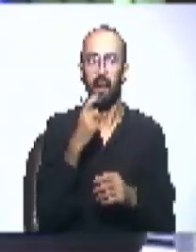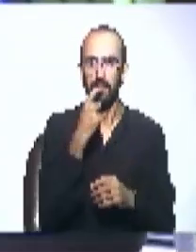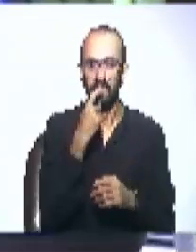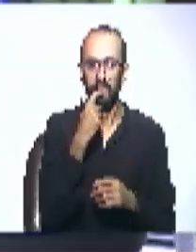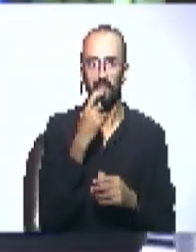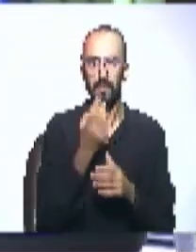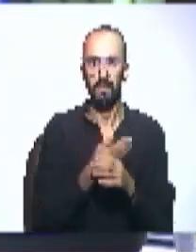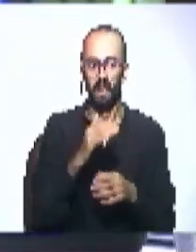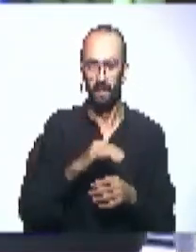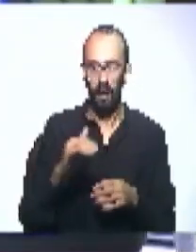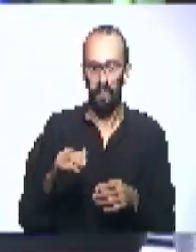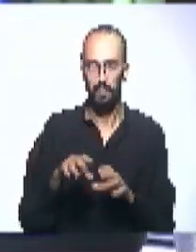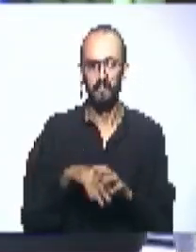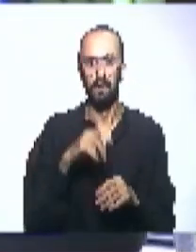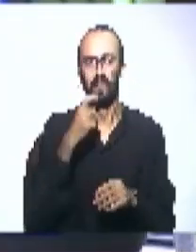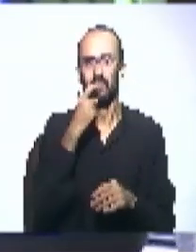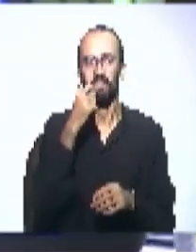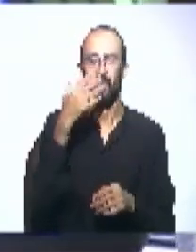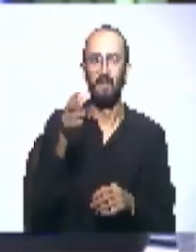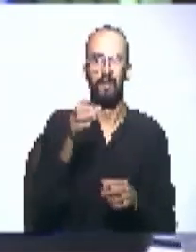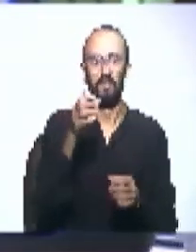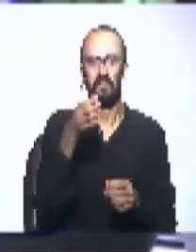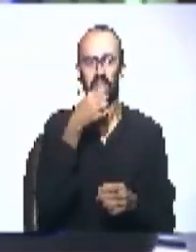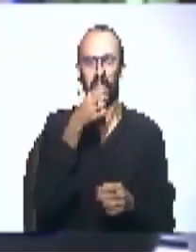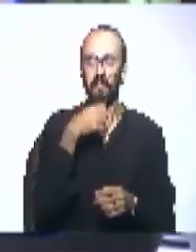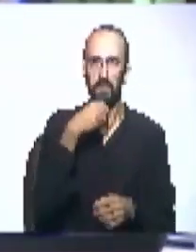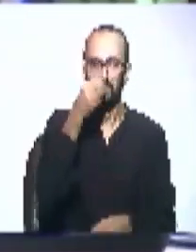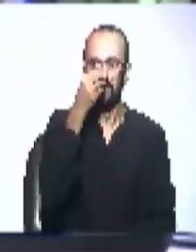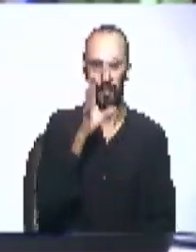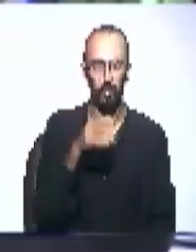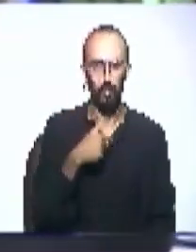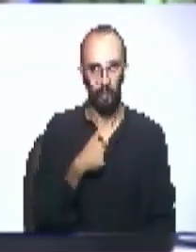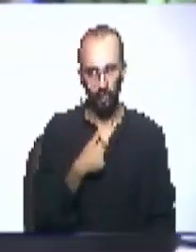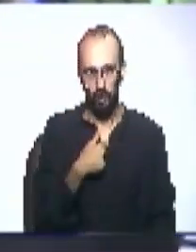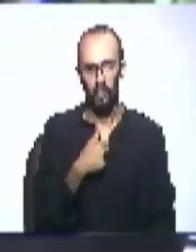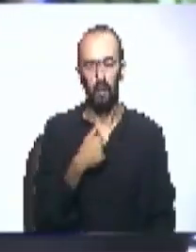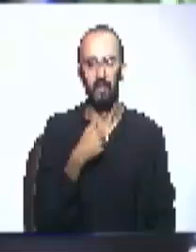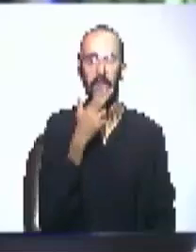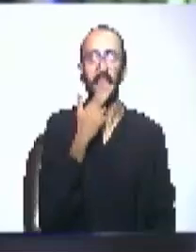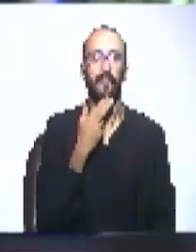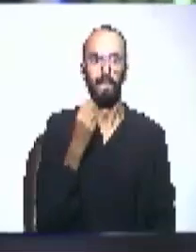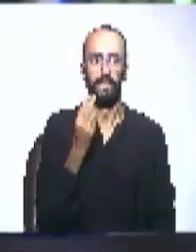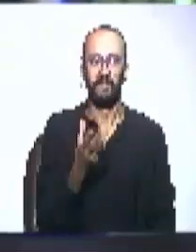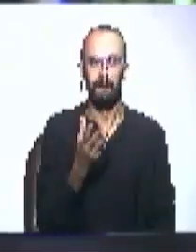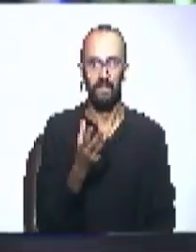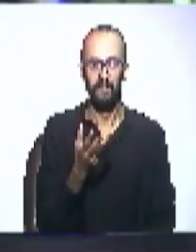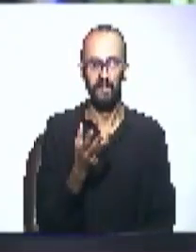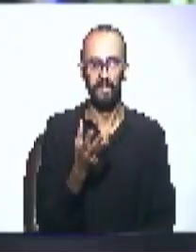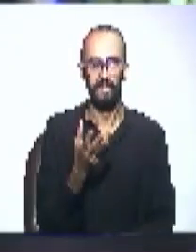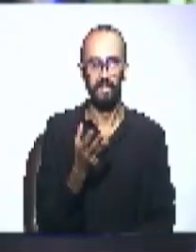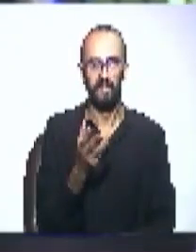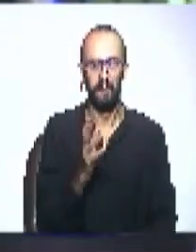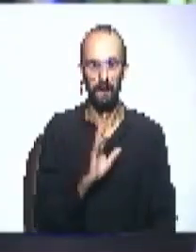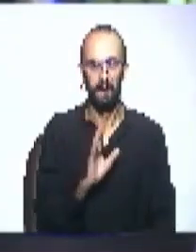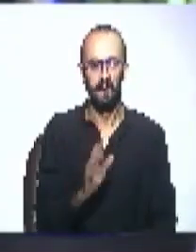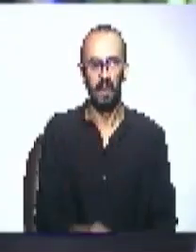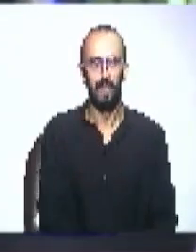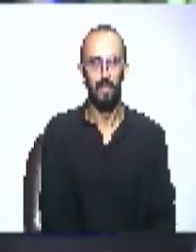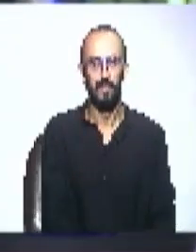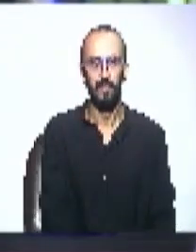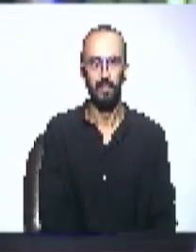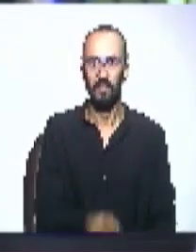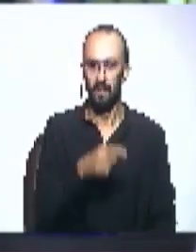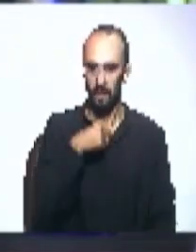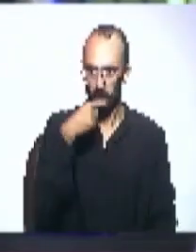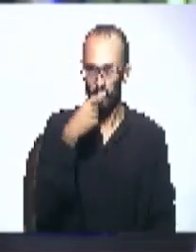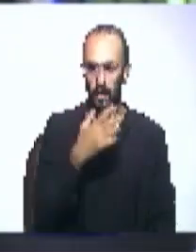بحبش الاطفال تبقى ماسكه علب العصير المحفوظه ديت بتبقى غير مضمونه على الاطفال ما انا